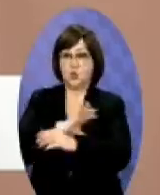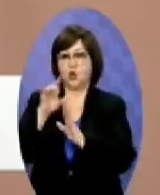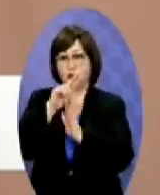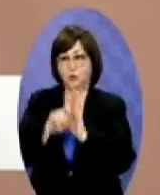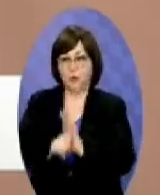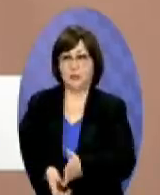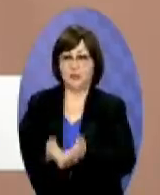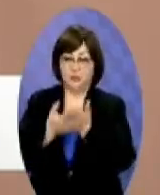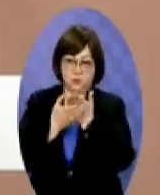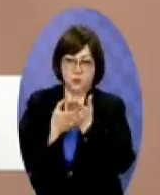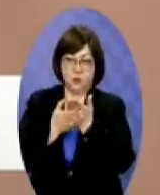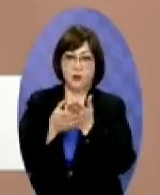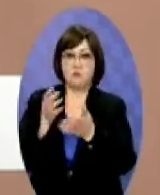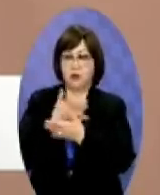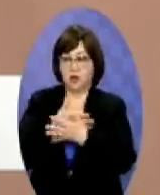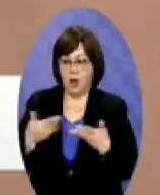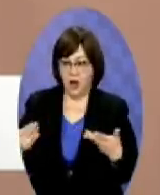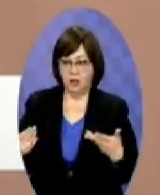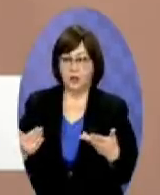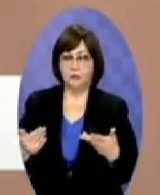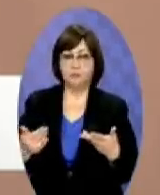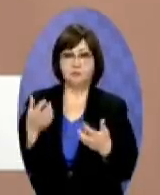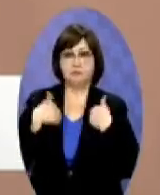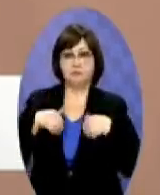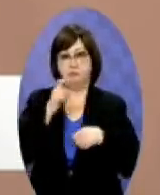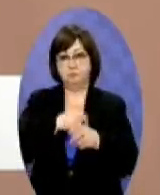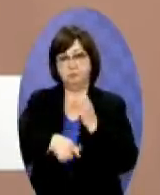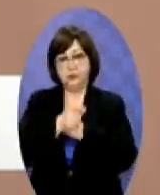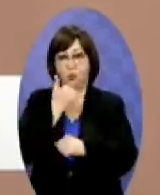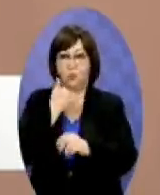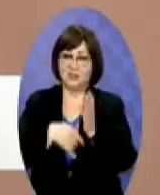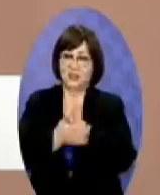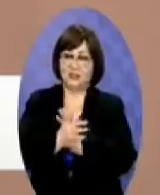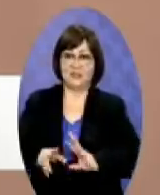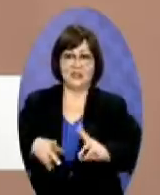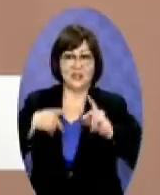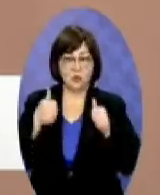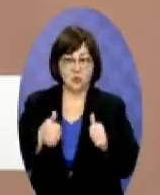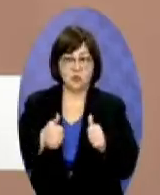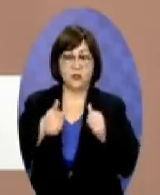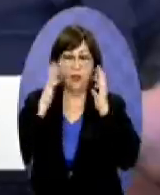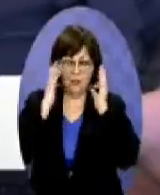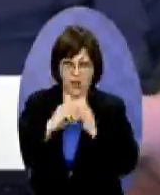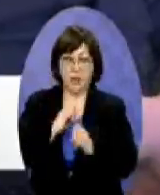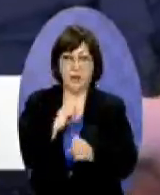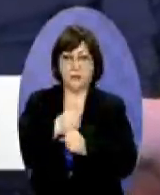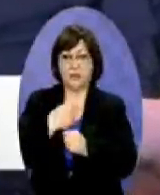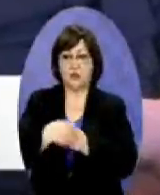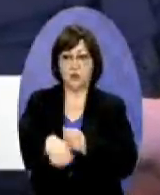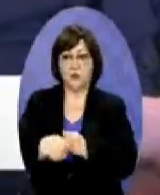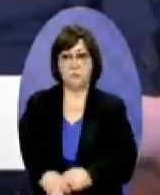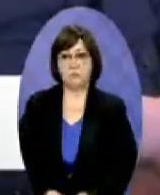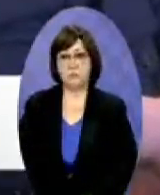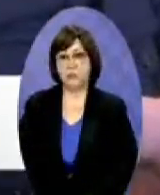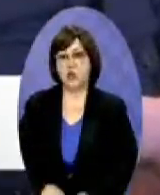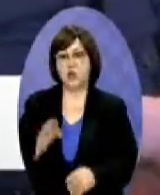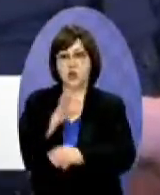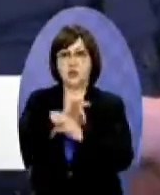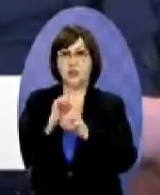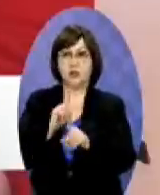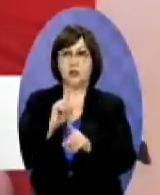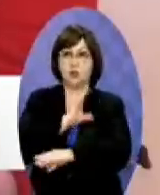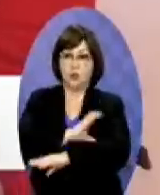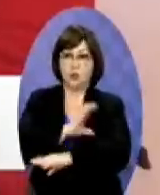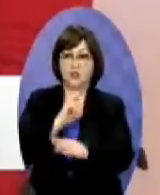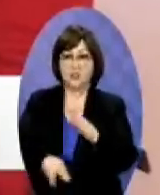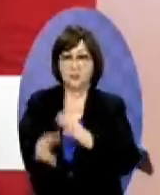сургалтын хэрэглэгдэхүүнийг нэмэгдүүлэх, багш нарын мэрэгчлэл ур чадварыг сайжруулах гэдэг юм чиглэл байна. Төслийн хүрээнд сургууль цэцэрлэг